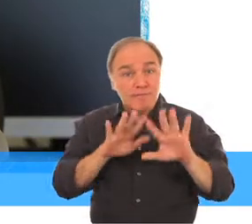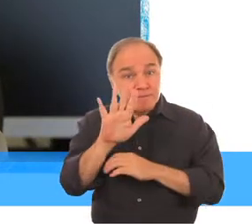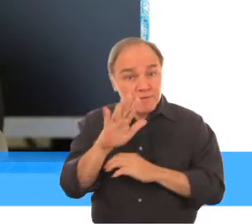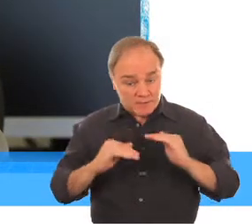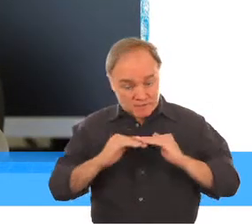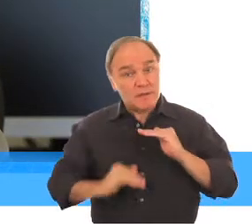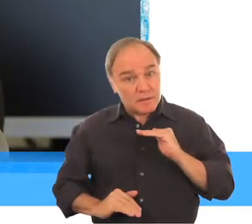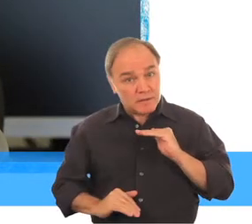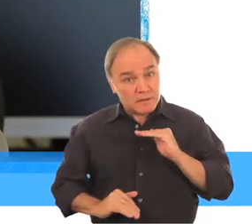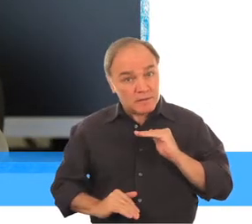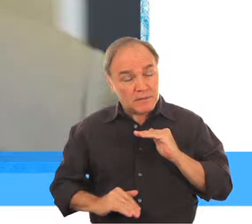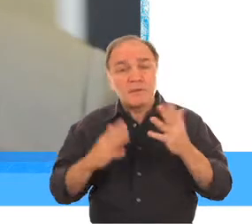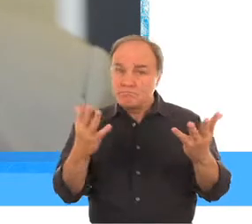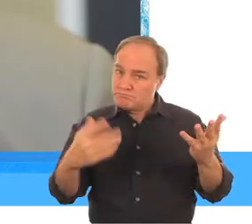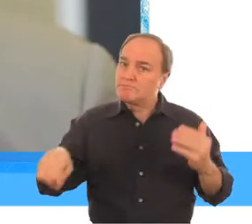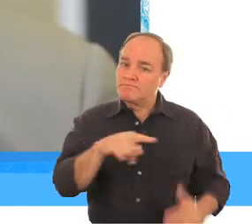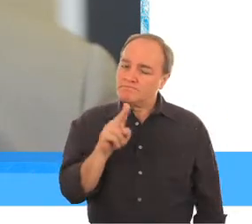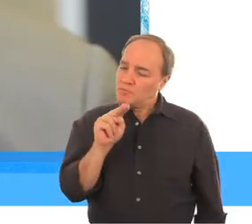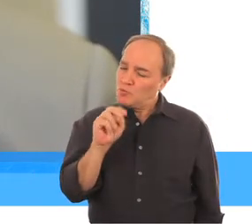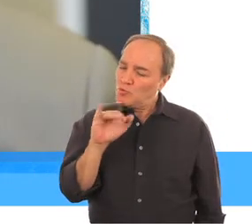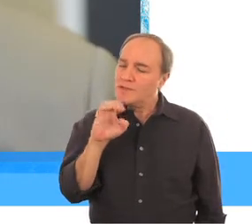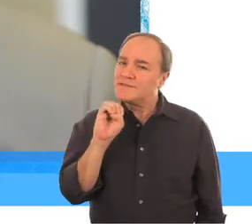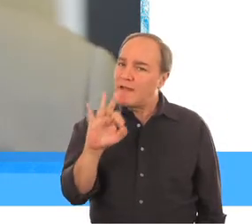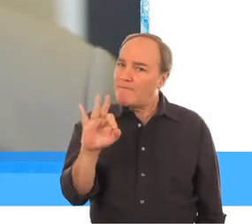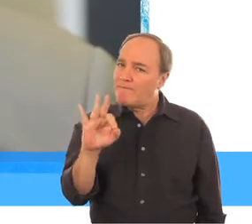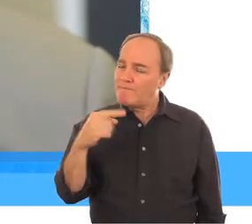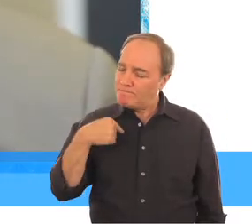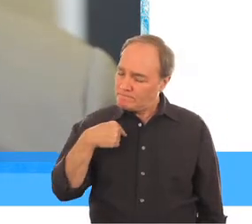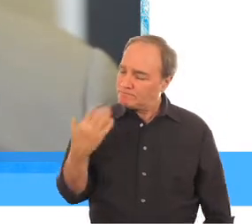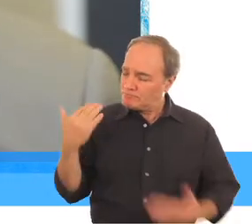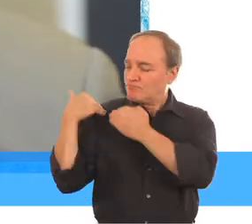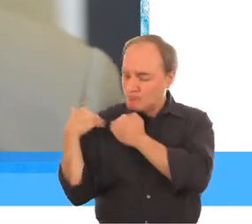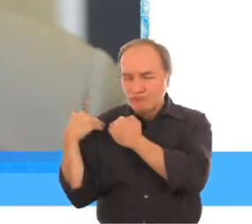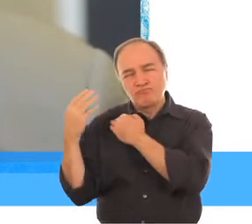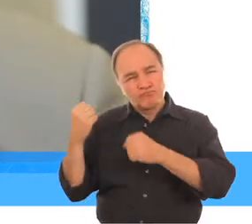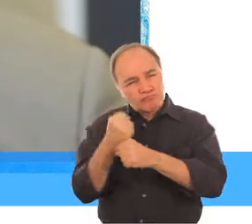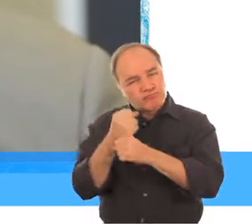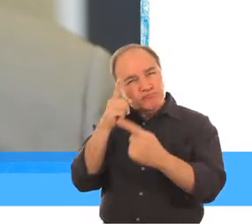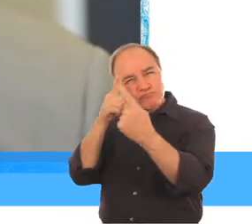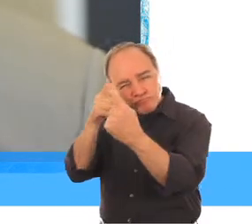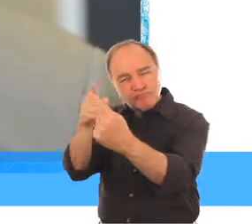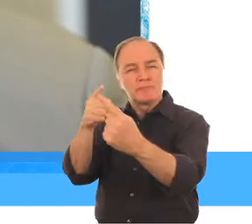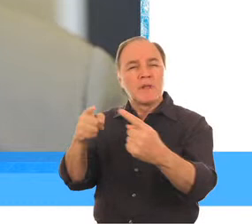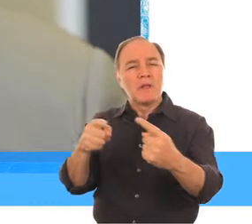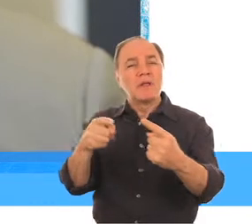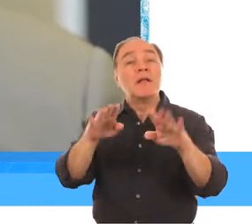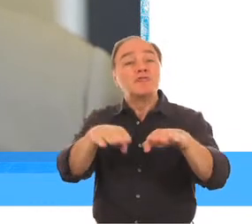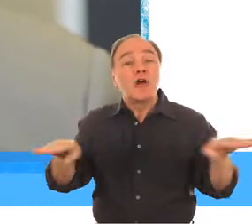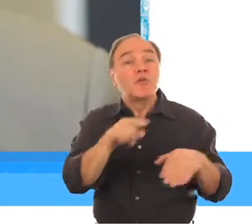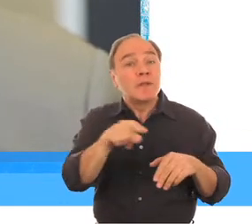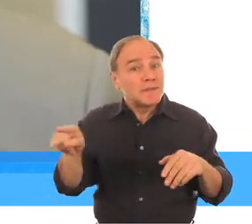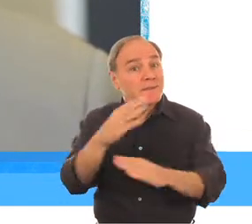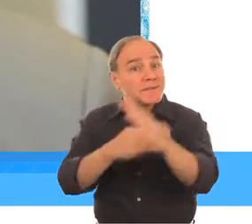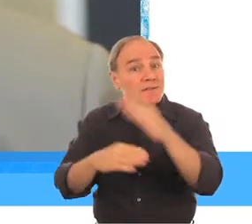handicapés de moins de 15 ans. C'est notre responsabilité à l'UNICEF d'œuvrer à la réalisation de cet objectif